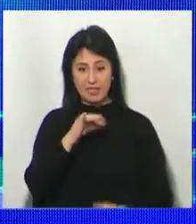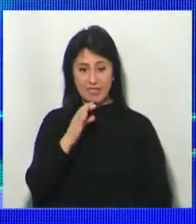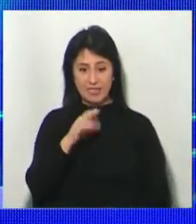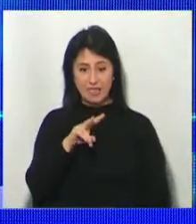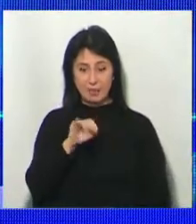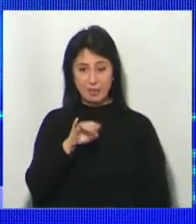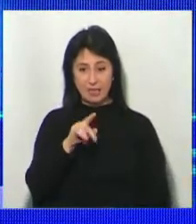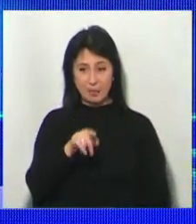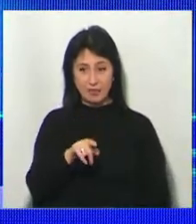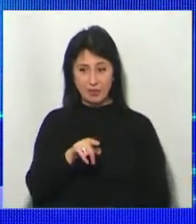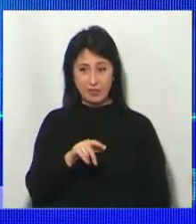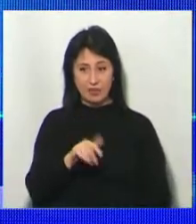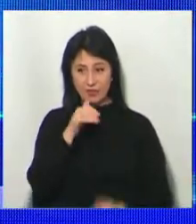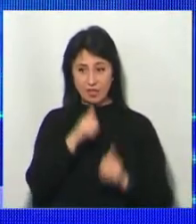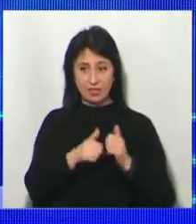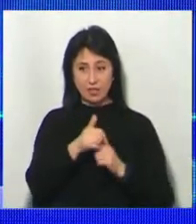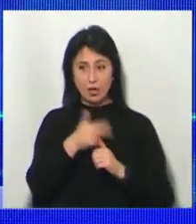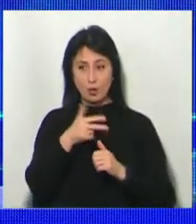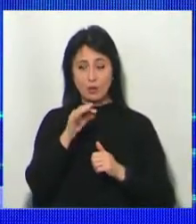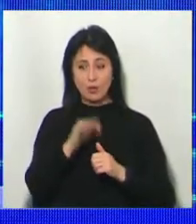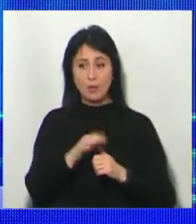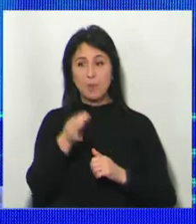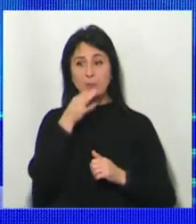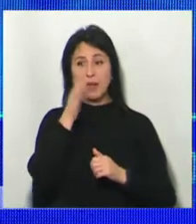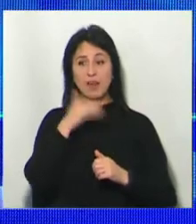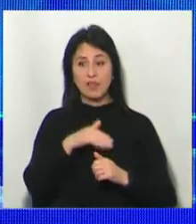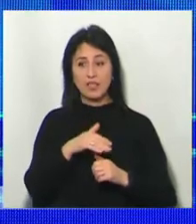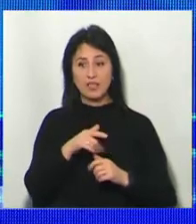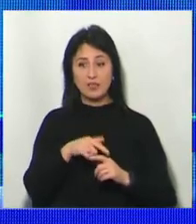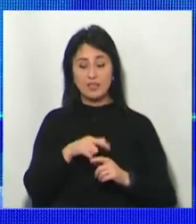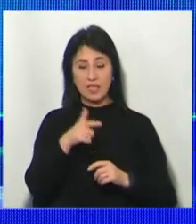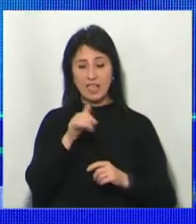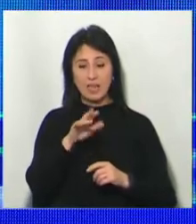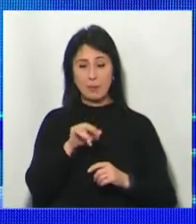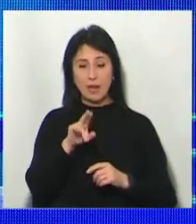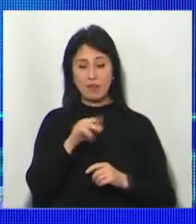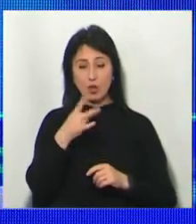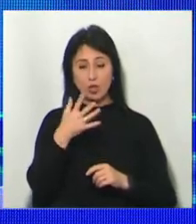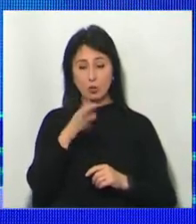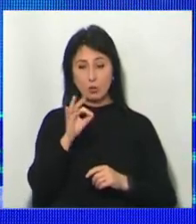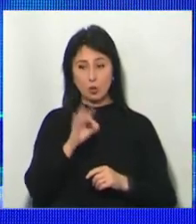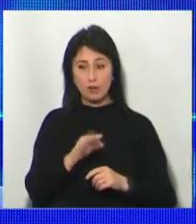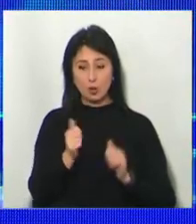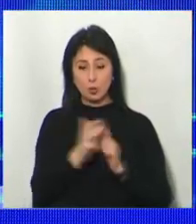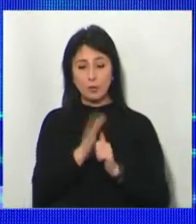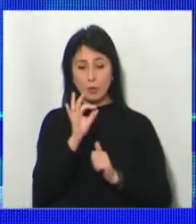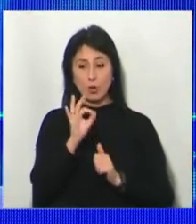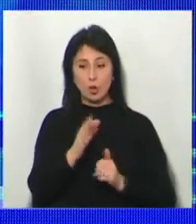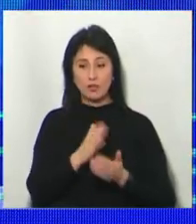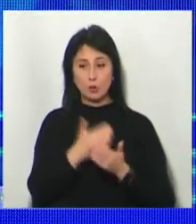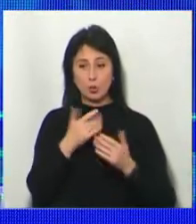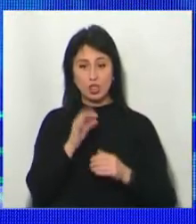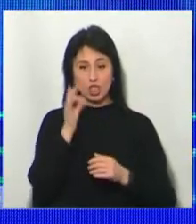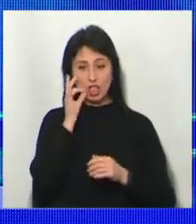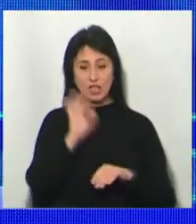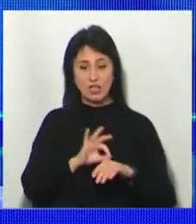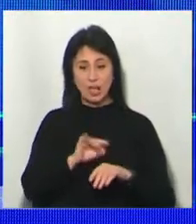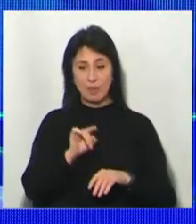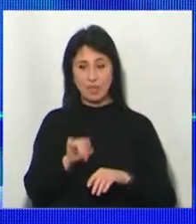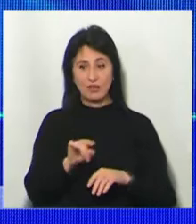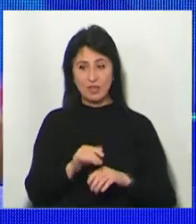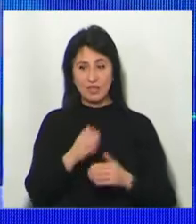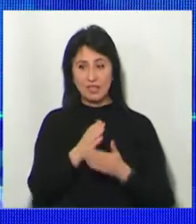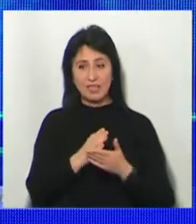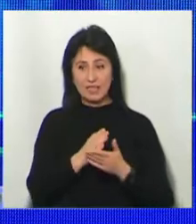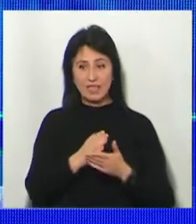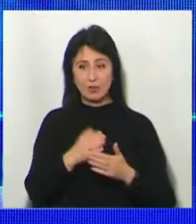დისლიპიდემია, 20% ვერგადა 30%, მერე მოდის ჰიპერურიკემია 25% და 15% არის უკვე შაქრიან დიაბეტზე